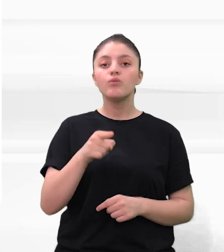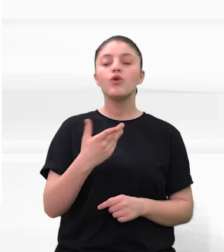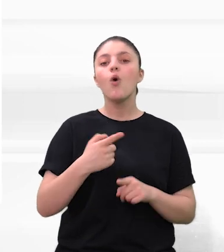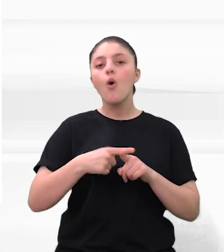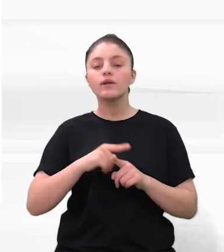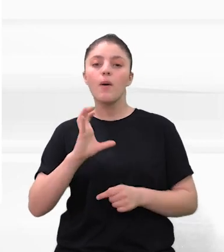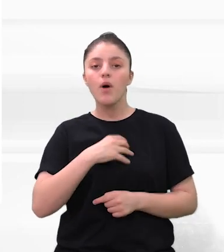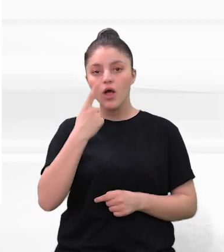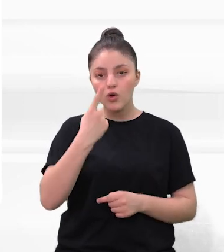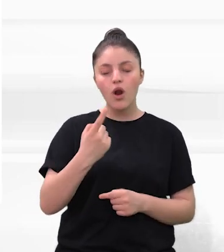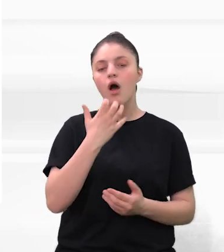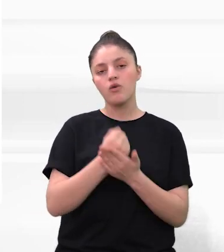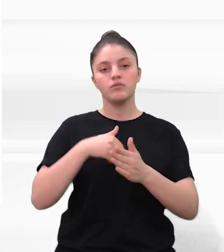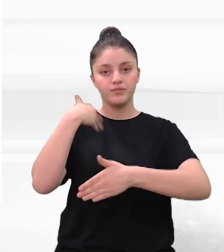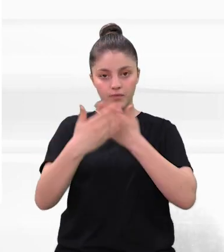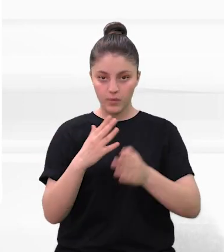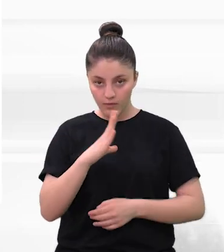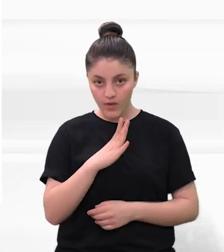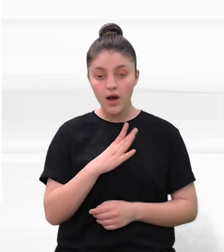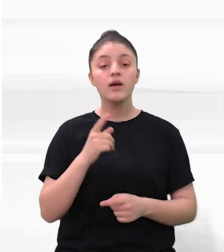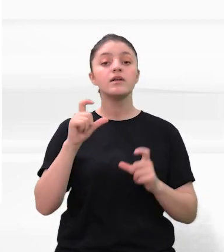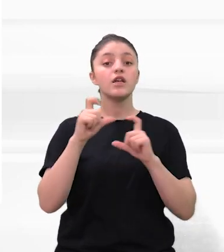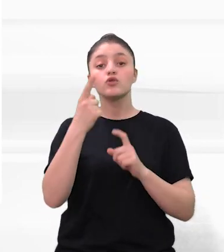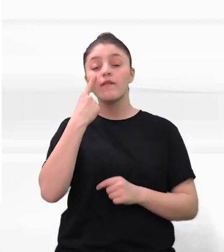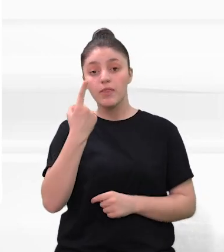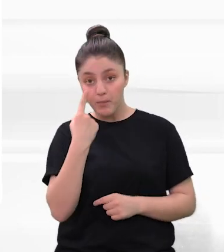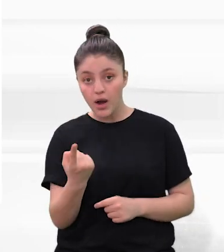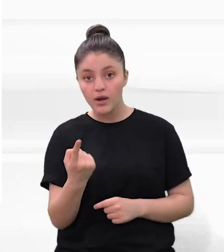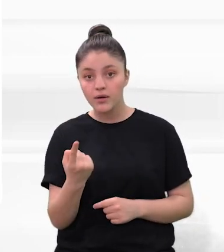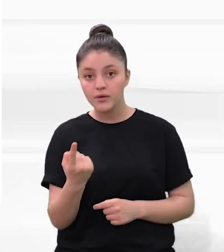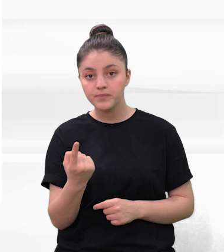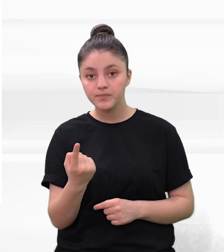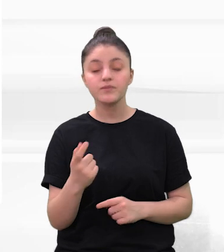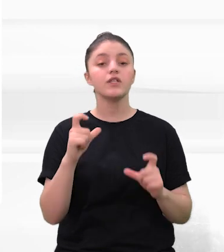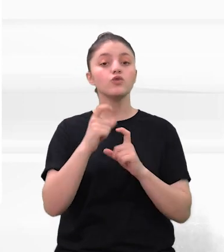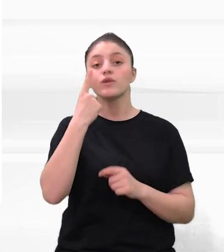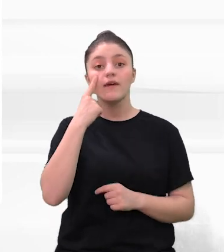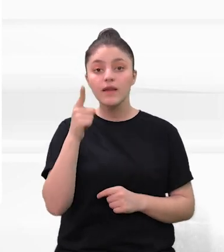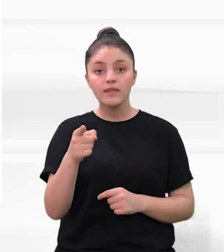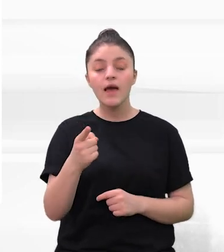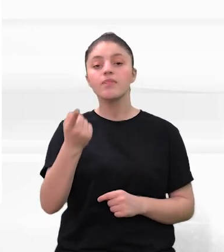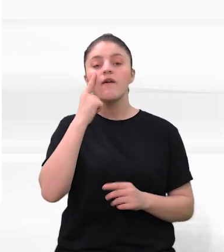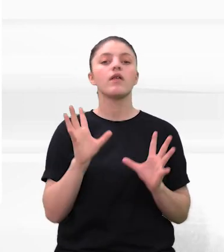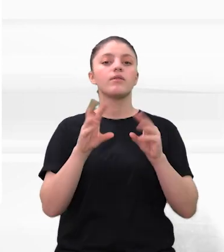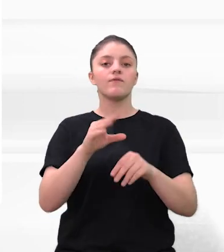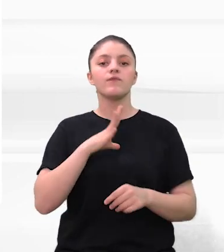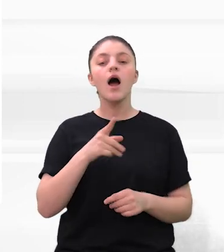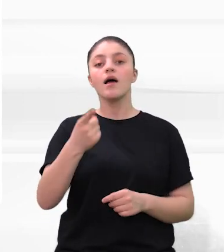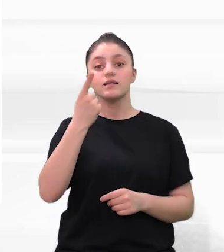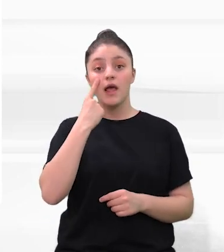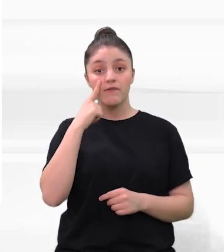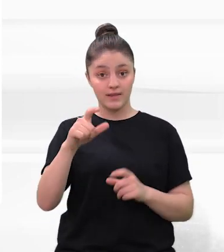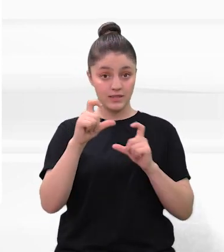alanda eşit ne yapabiliriz sürdürmüş görülmüştür ve Selçuklu Devleti'ne baktığım zaman yüksek biletine Selçuklu Devleti Biz Devletler Topluluğu yani